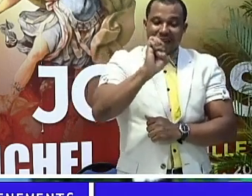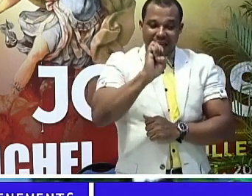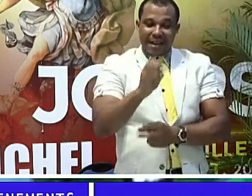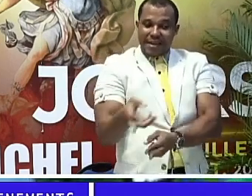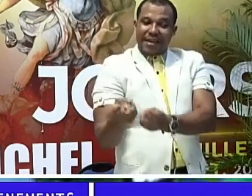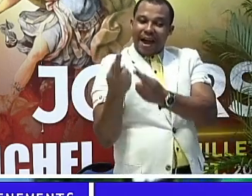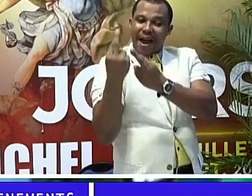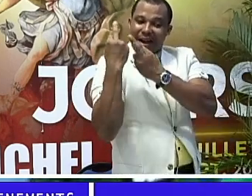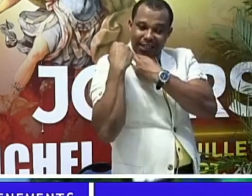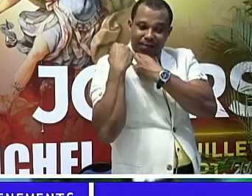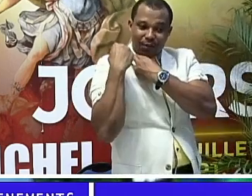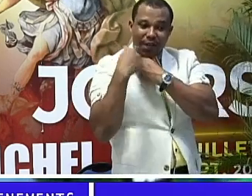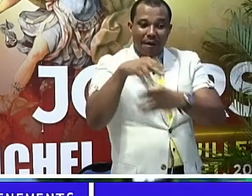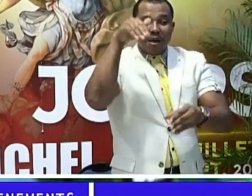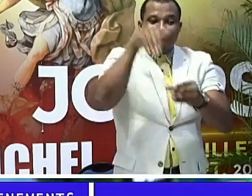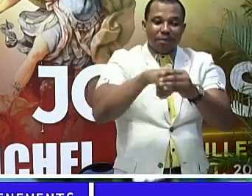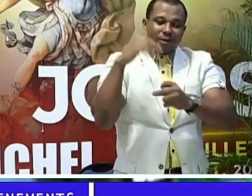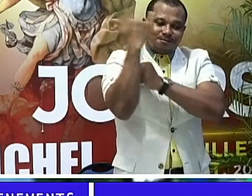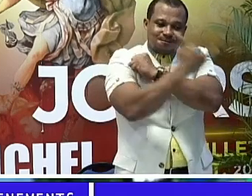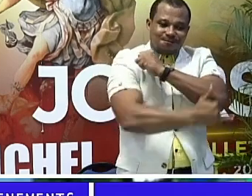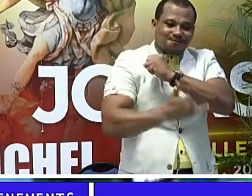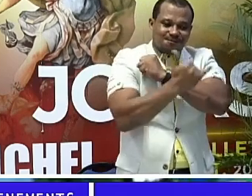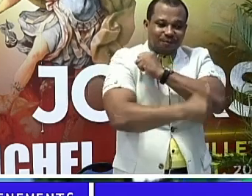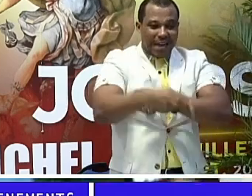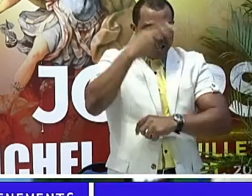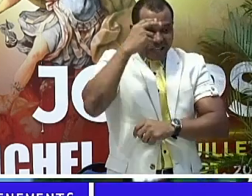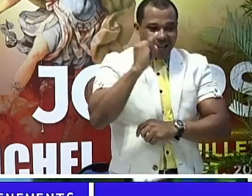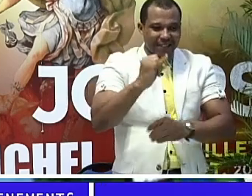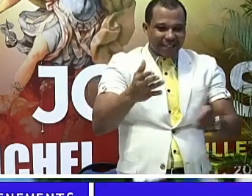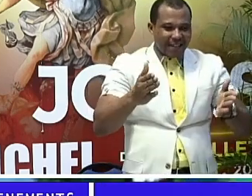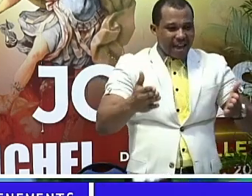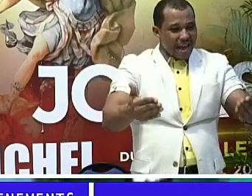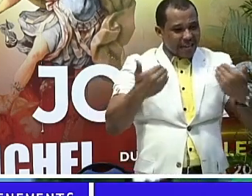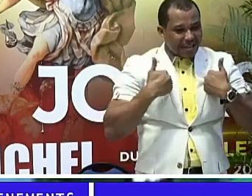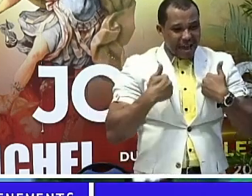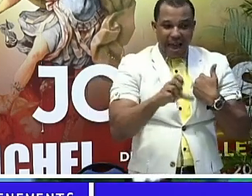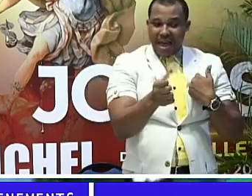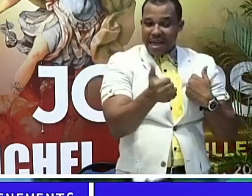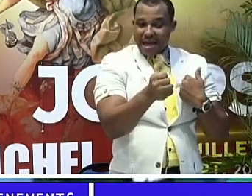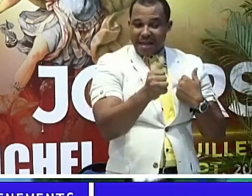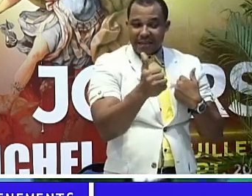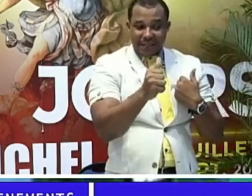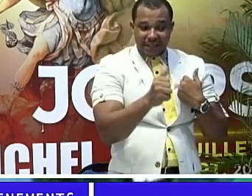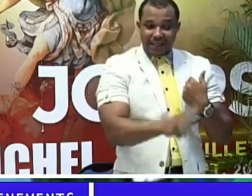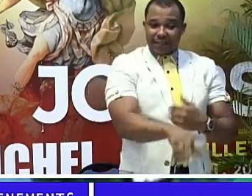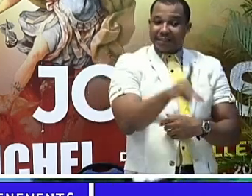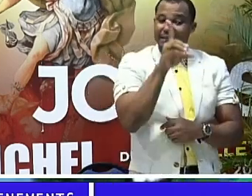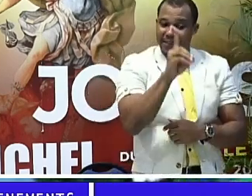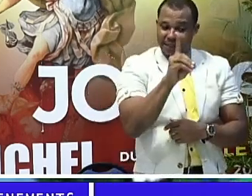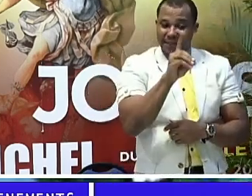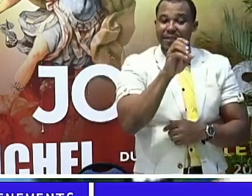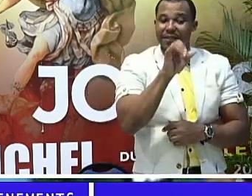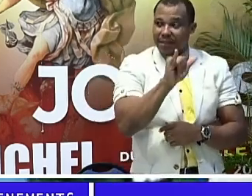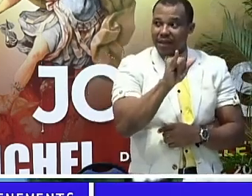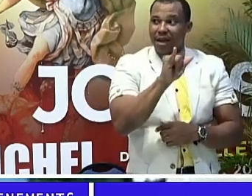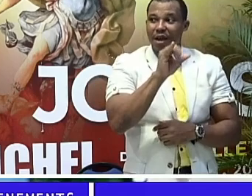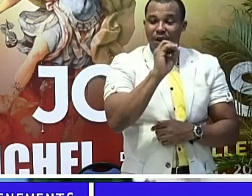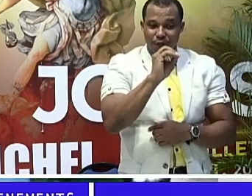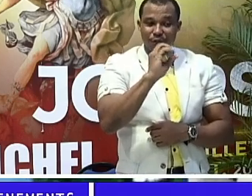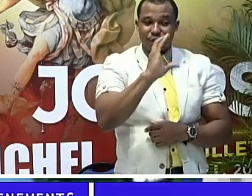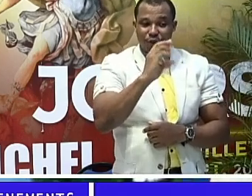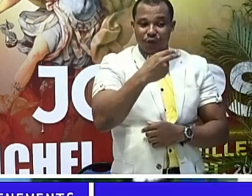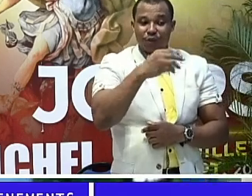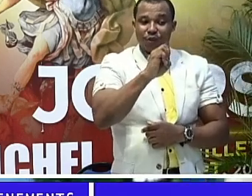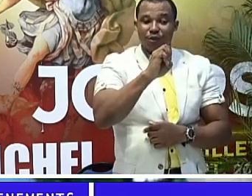que dans le pays d'Haïti, il y a 10 diocèses, et chaque diocèse,